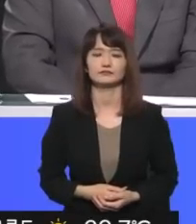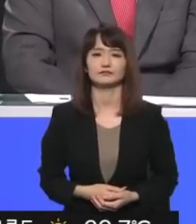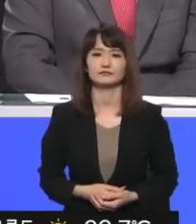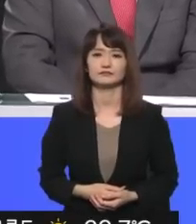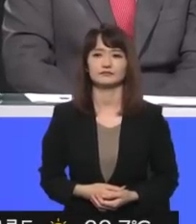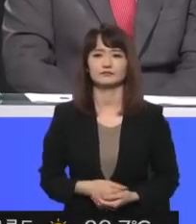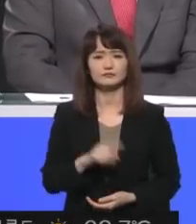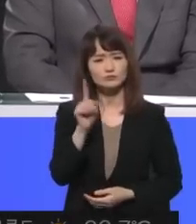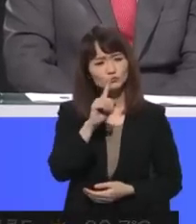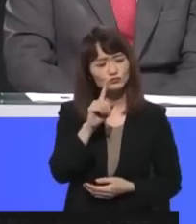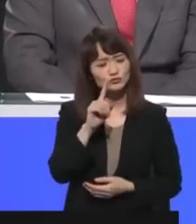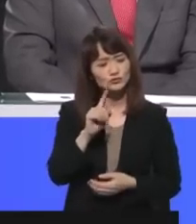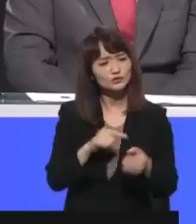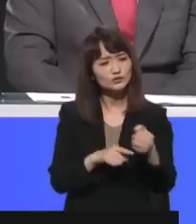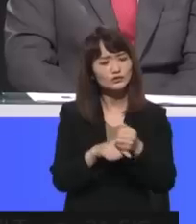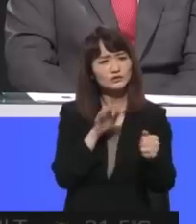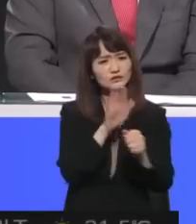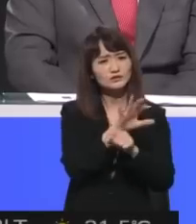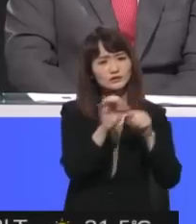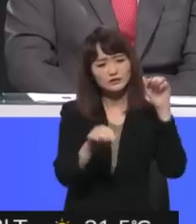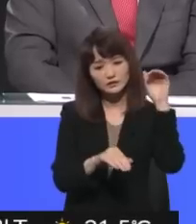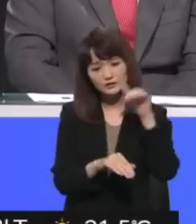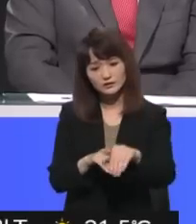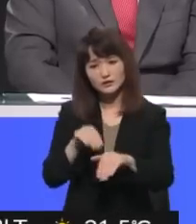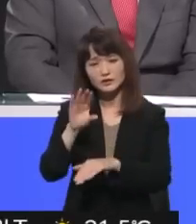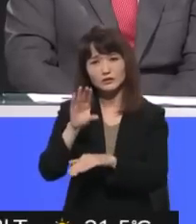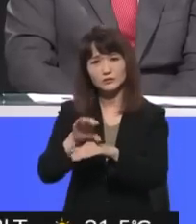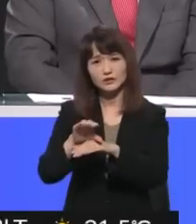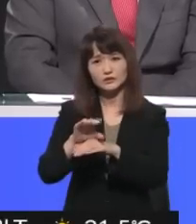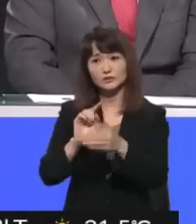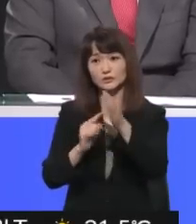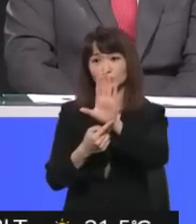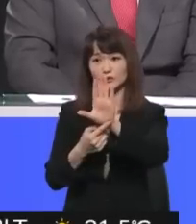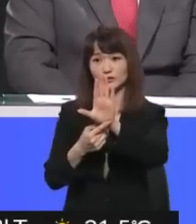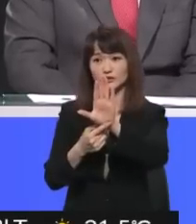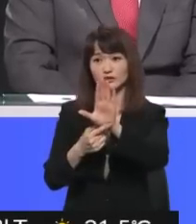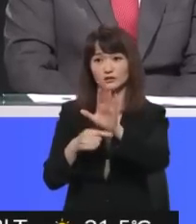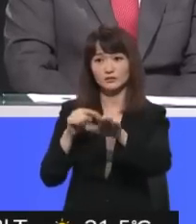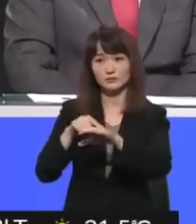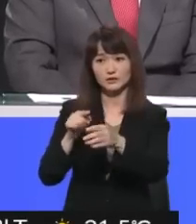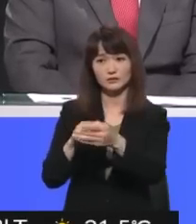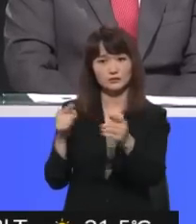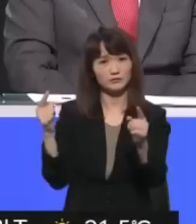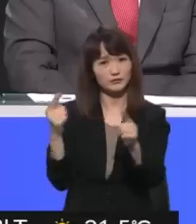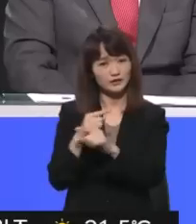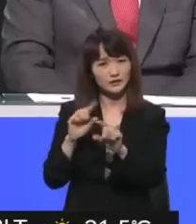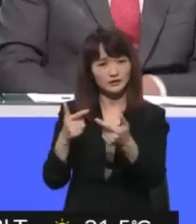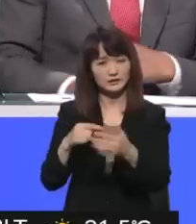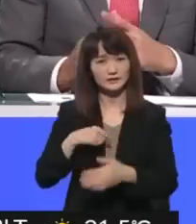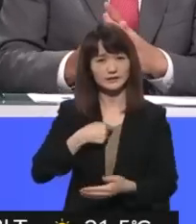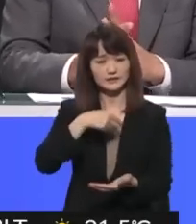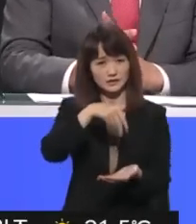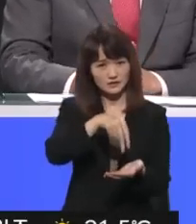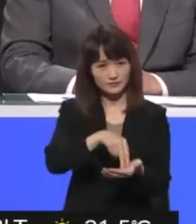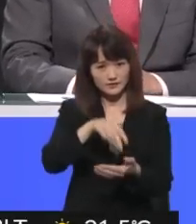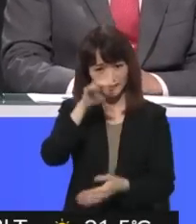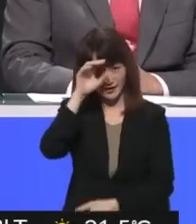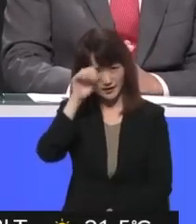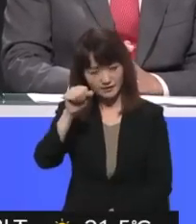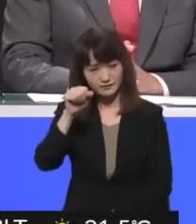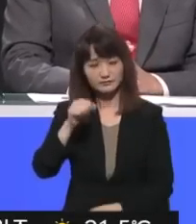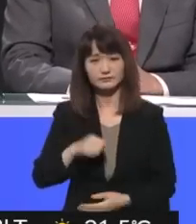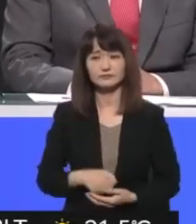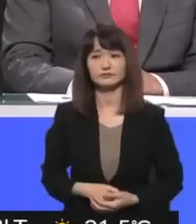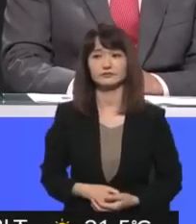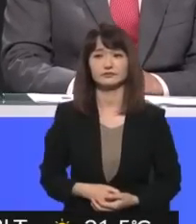정기수님, 뭐 때문에 지지율 떨어지는지 방송에 다 나오는데 고치지 않는 건 소신인가요? 아집인가요? 라는 의견 주셨습니다.